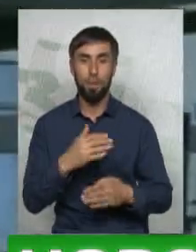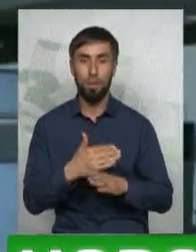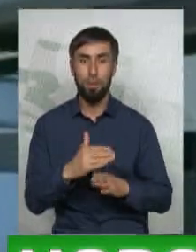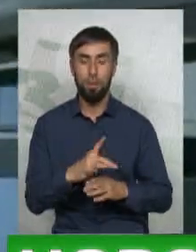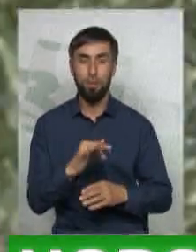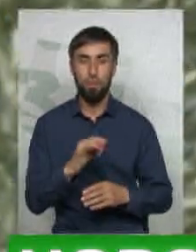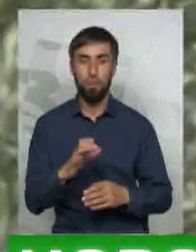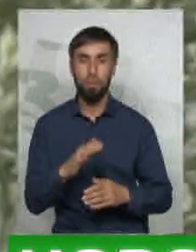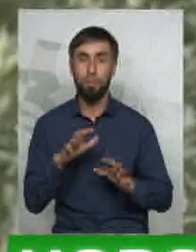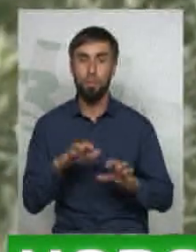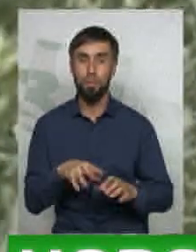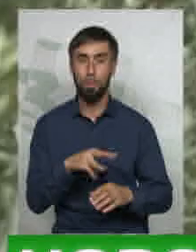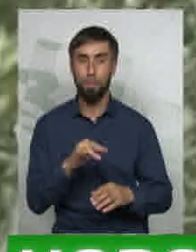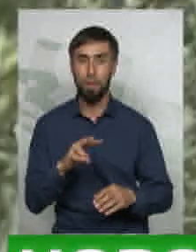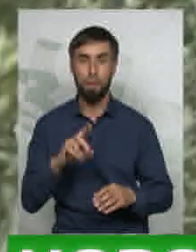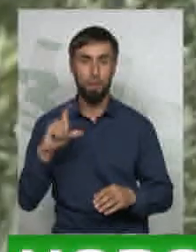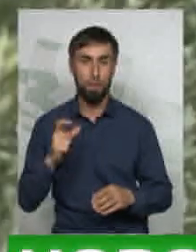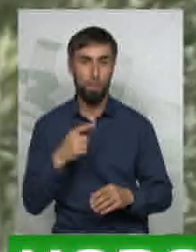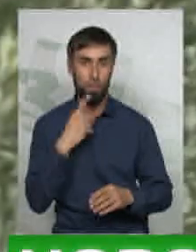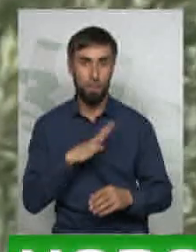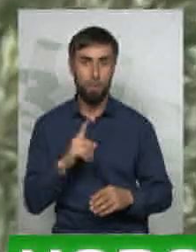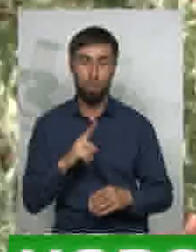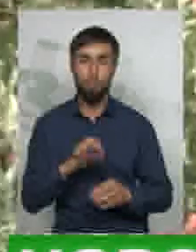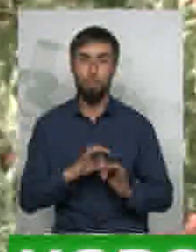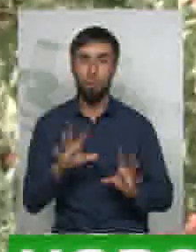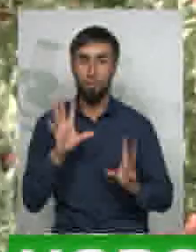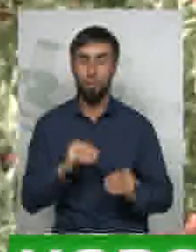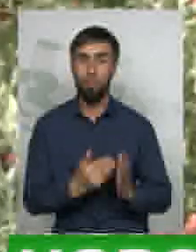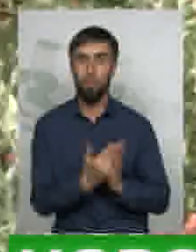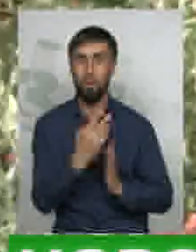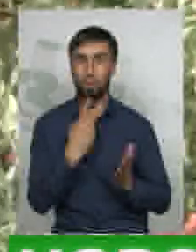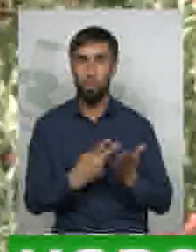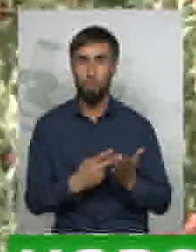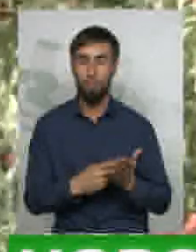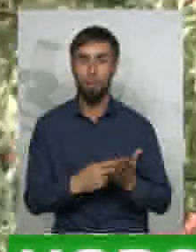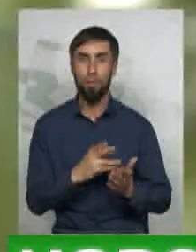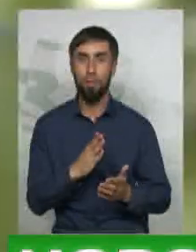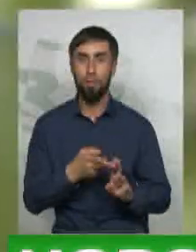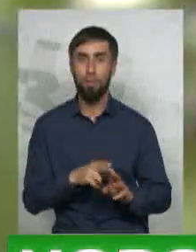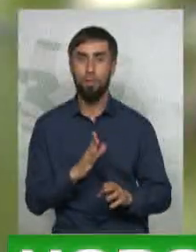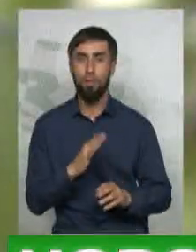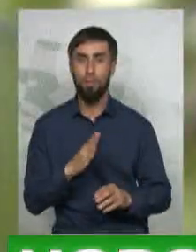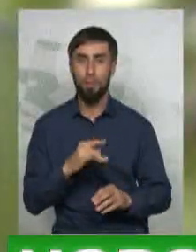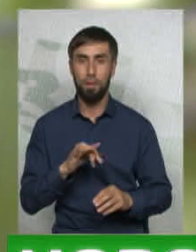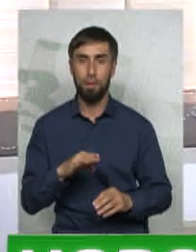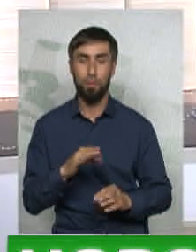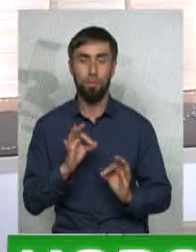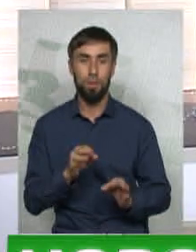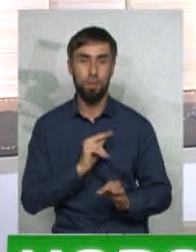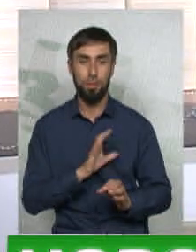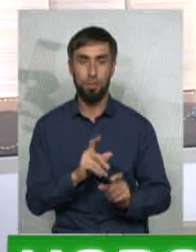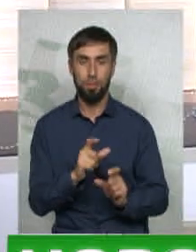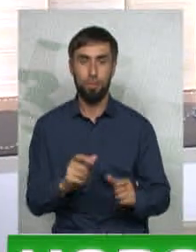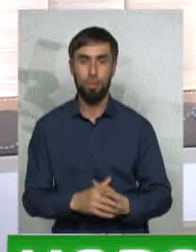ресурсов. Представители Минэко региона отметили, что прежде всего на высокие показатели влияет правильная работа с людьми.